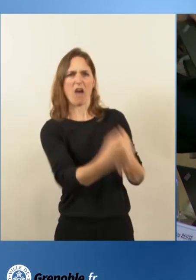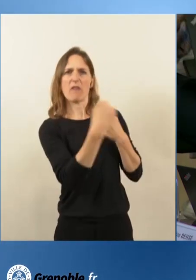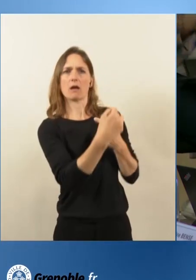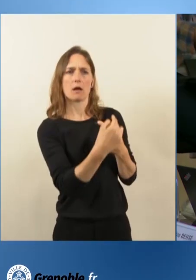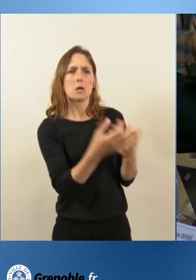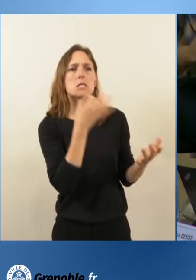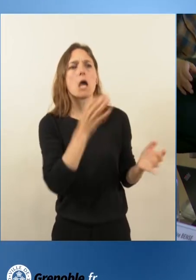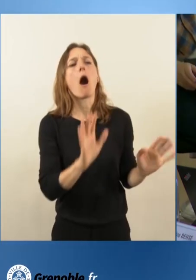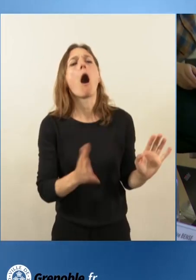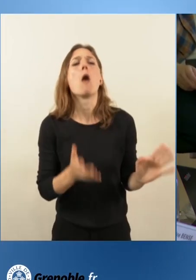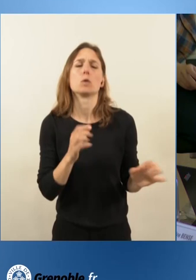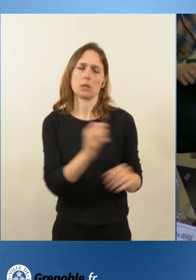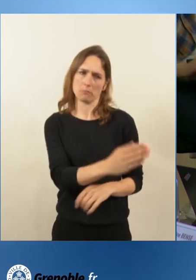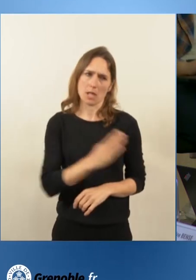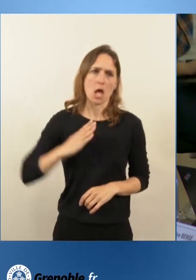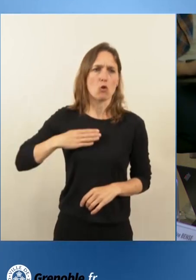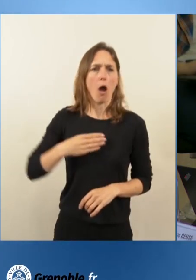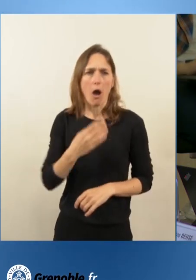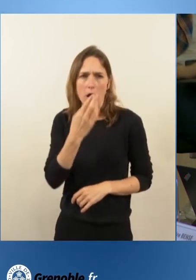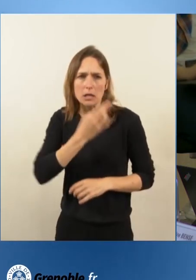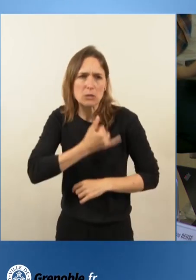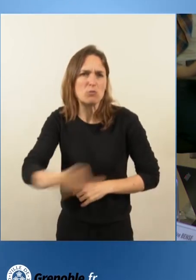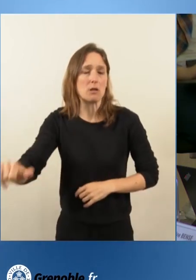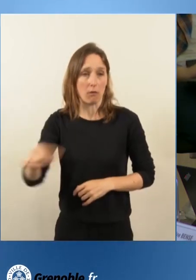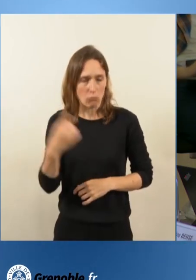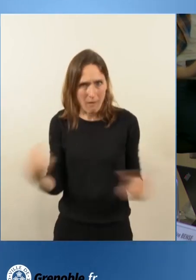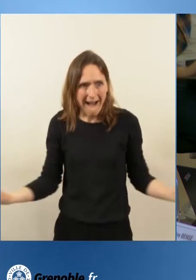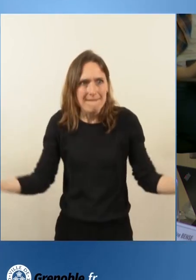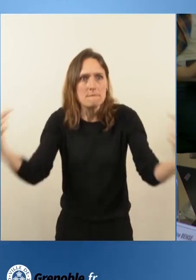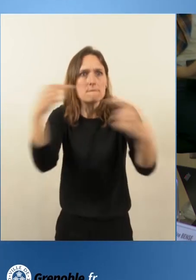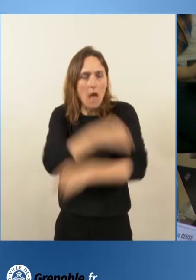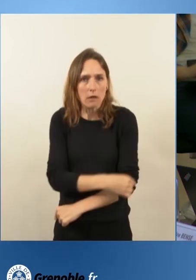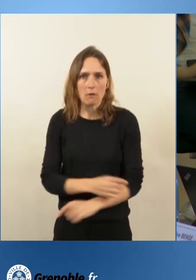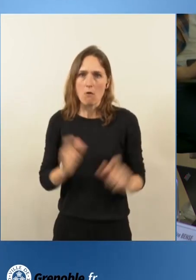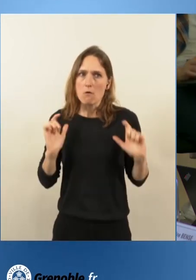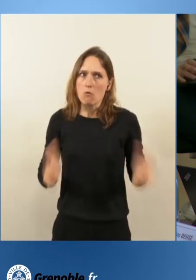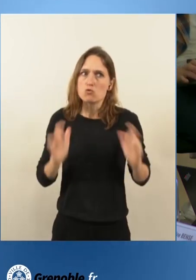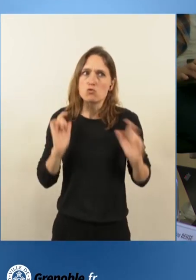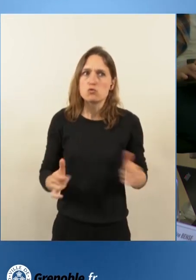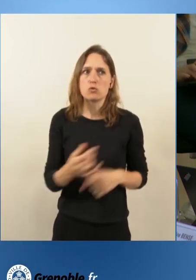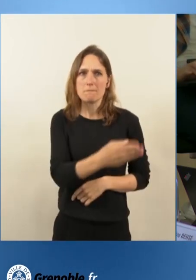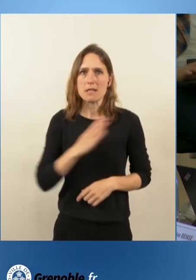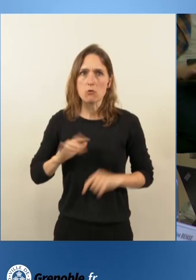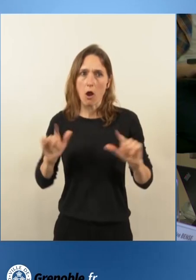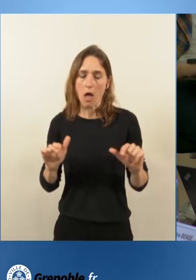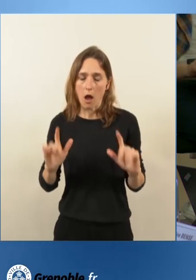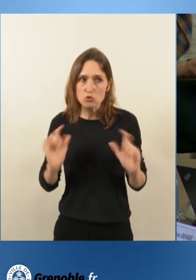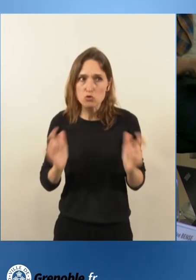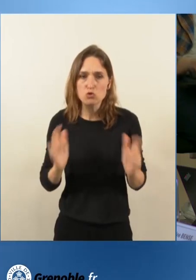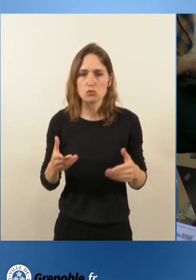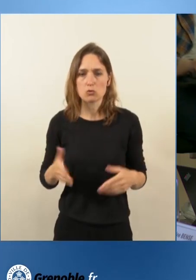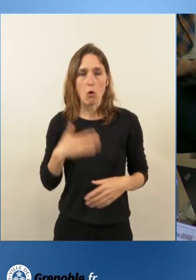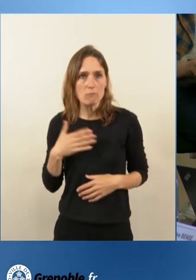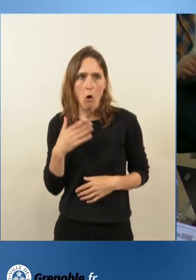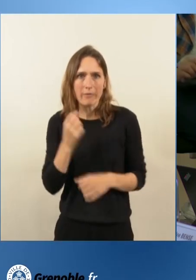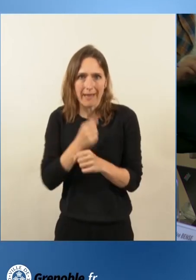j'estimais que les médiateurs étaient inutiles c'est l'inverse heureusement qu'ils sont là et heureusement qu'ils font ce travail là ce que je